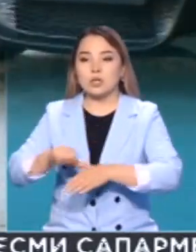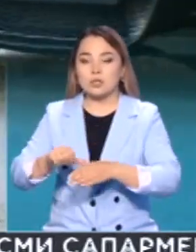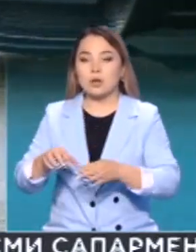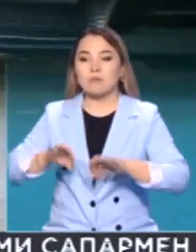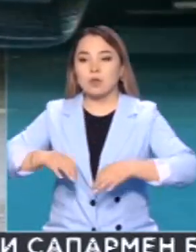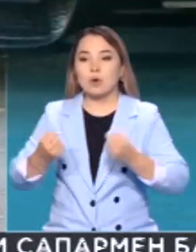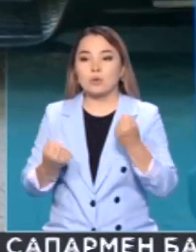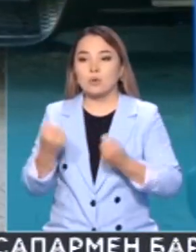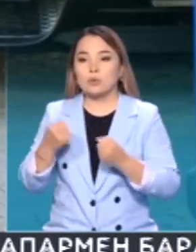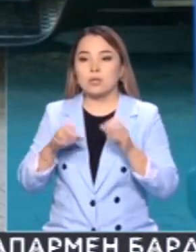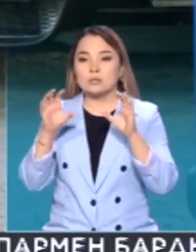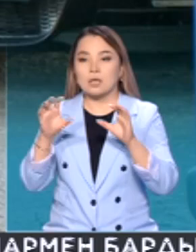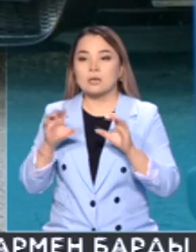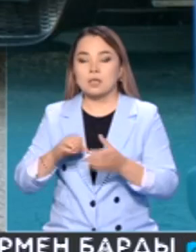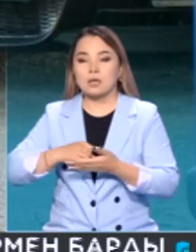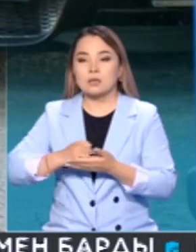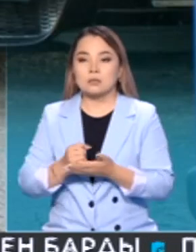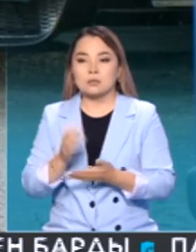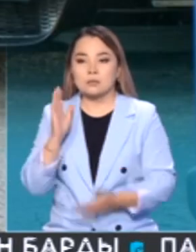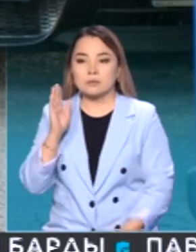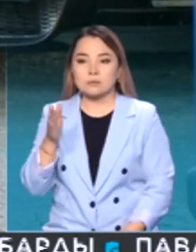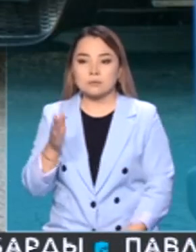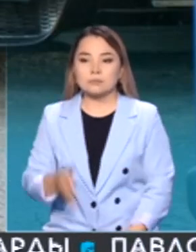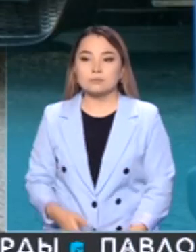автокөліктерді заңдастырып жатыр.